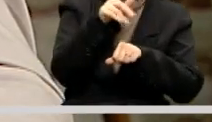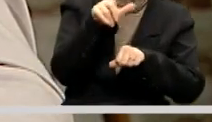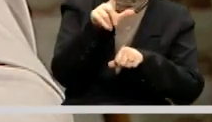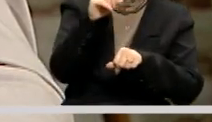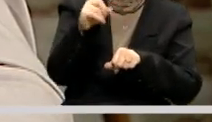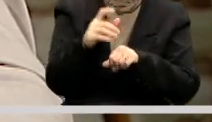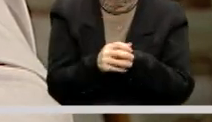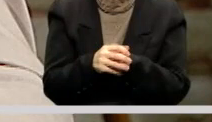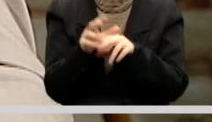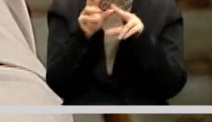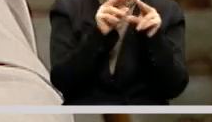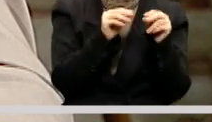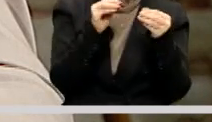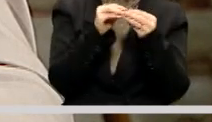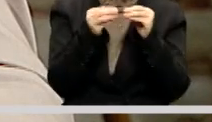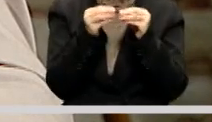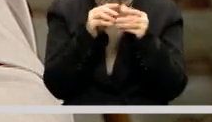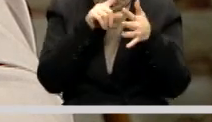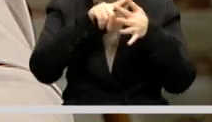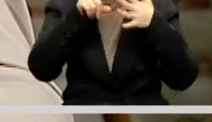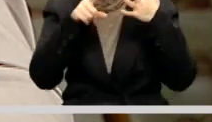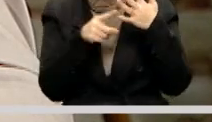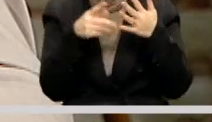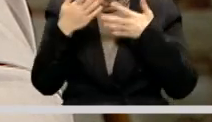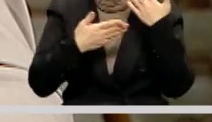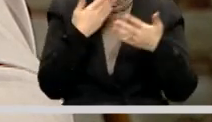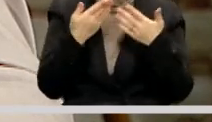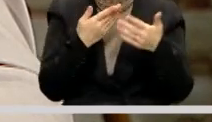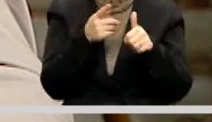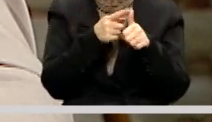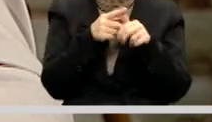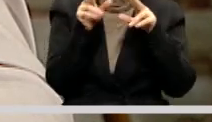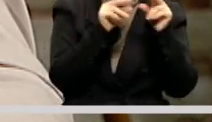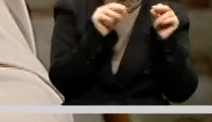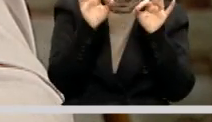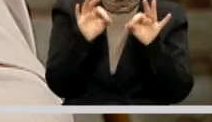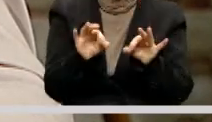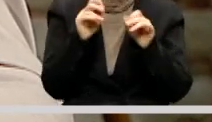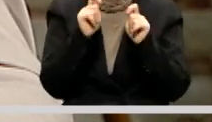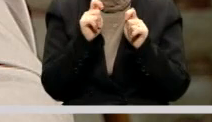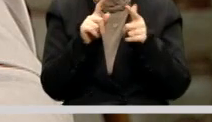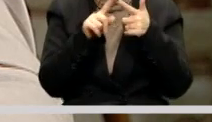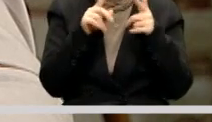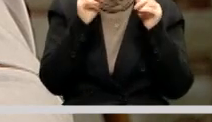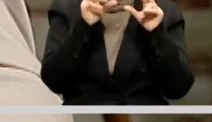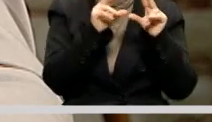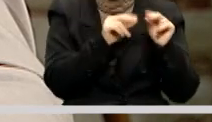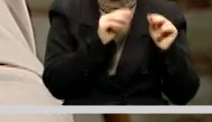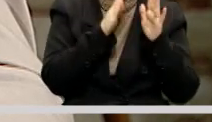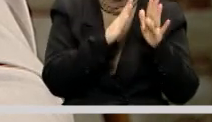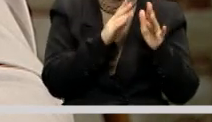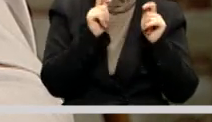5 aşamalı olarak değerlendirebiliriz. Buyurun. Uykuyu başlatmada zorluk, uykuyu sürdürmede zorluk, sabah erken